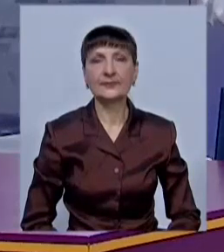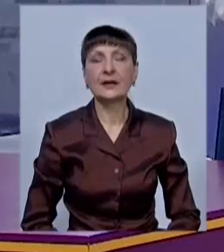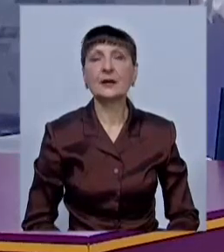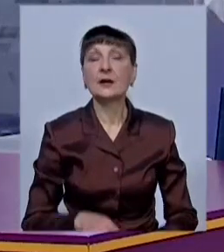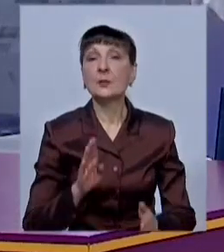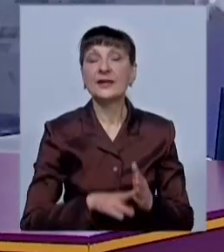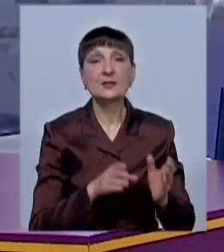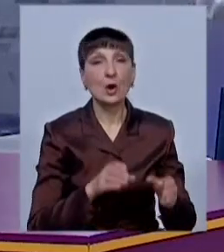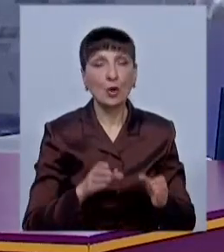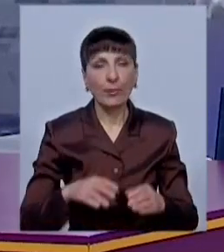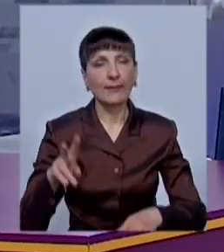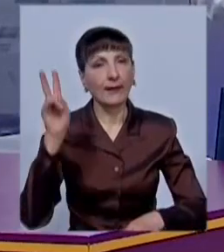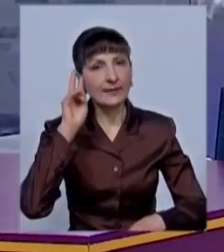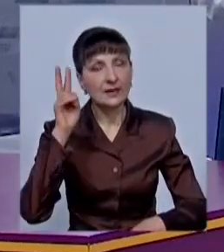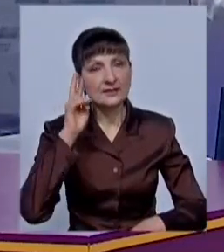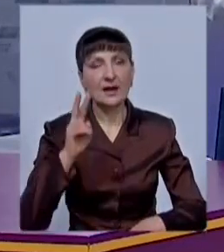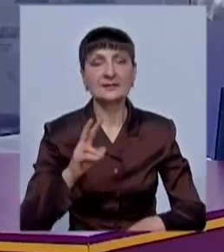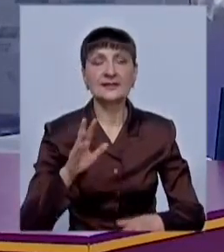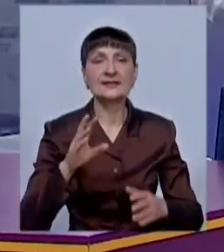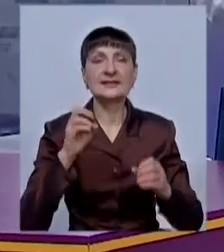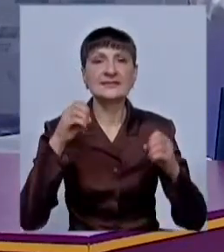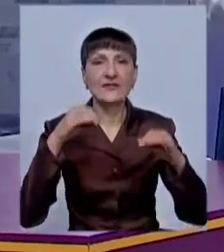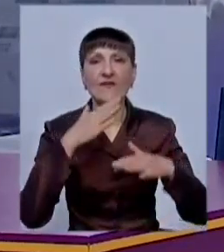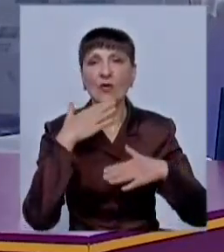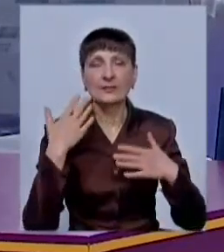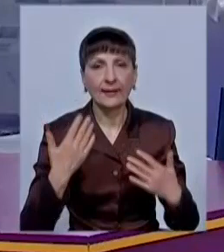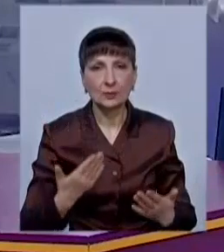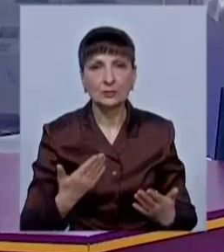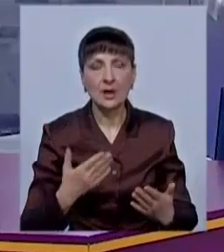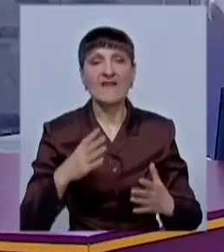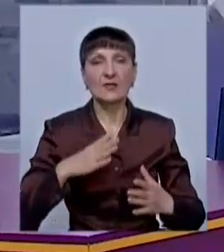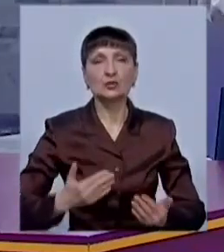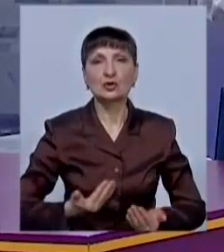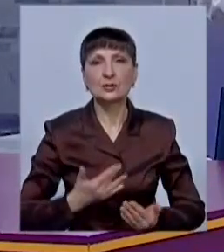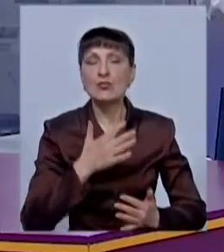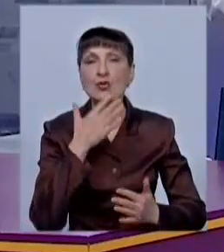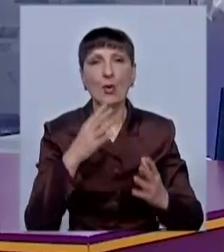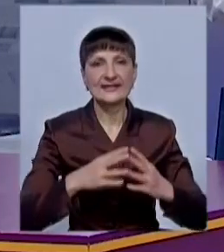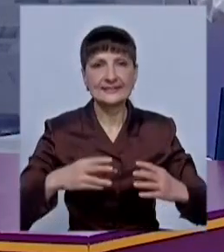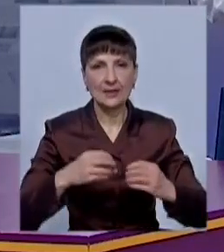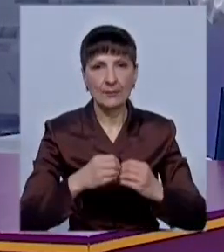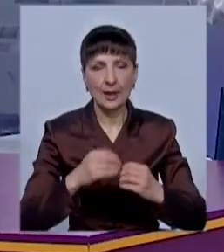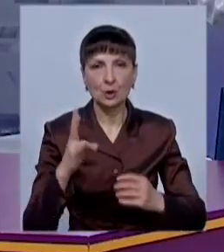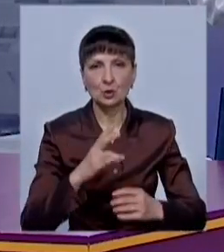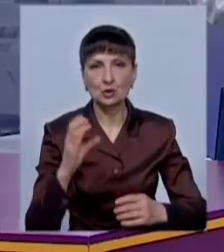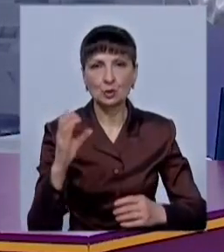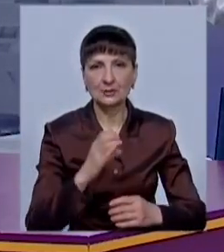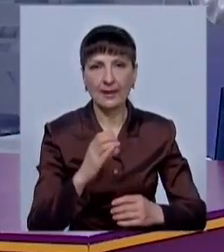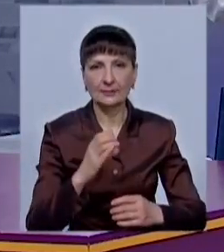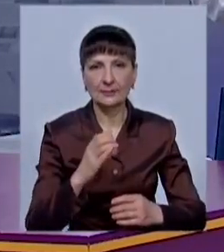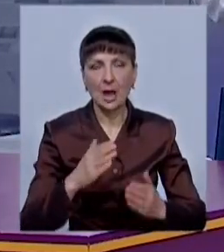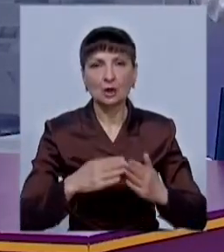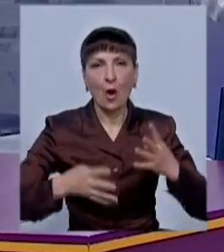Без отопления, канализации, вечными перебоями с водоснабжением вынуждены жить десятки семей столичного жилого комплекса